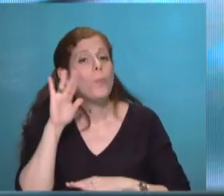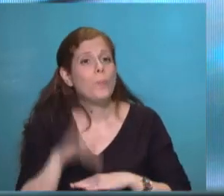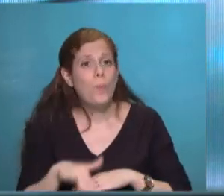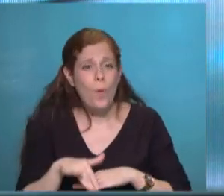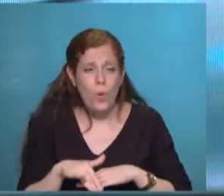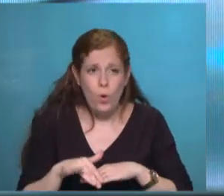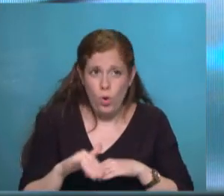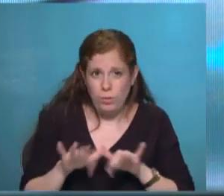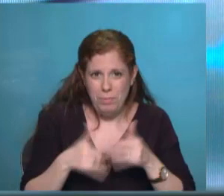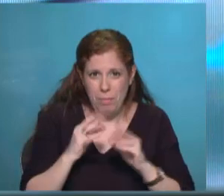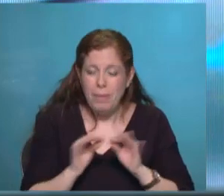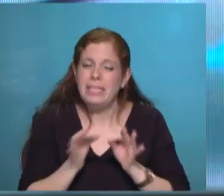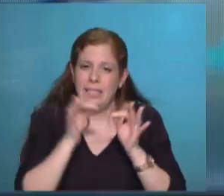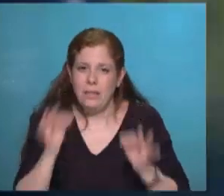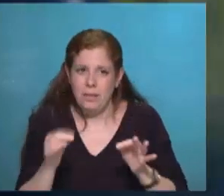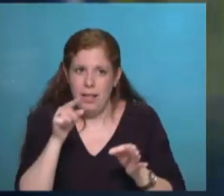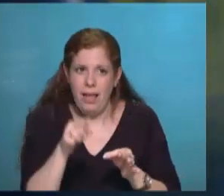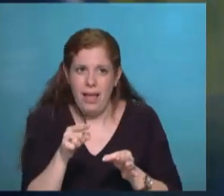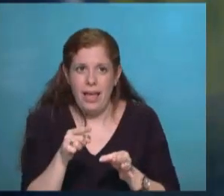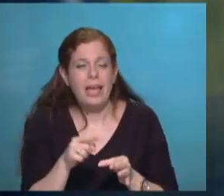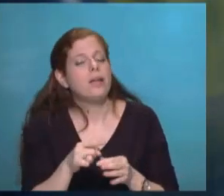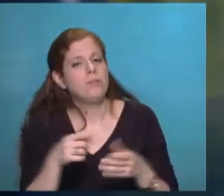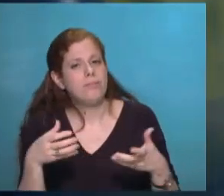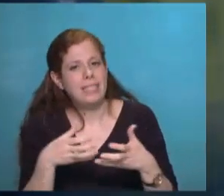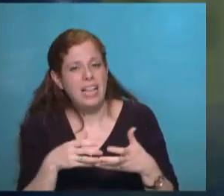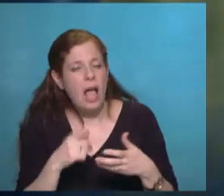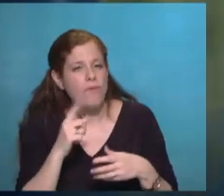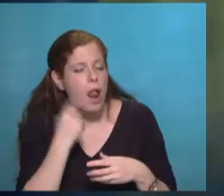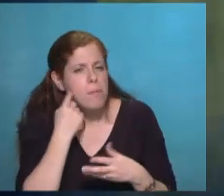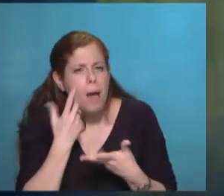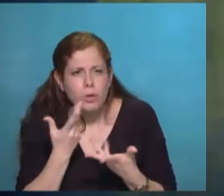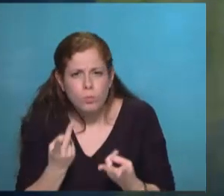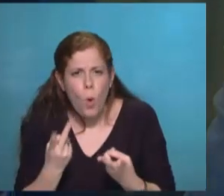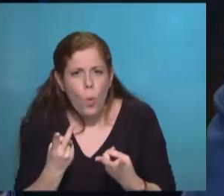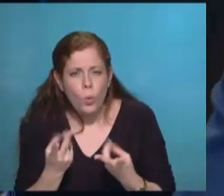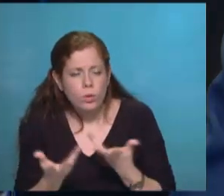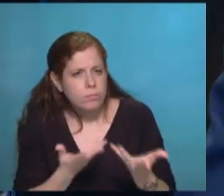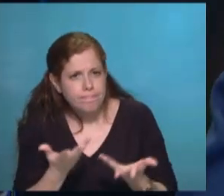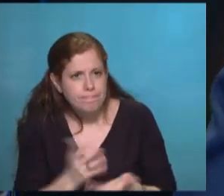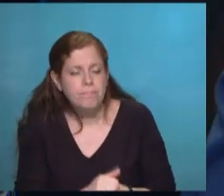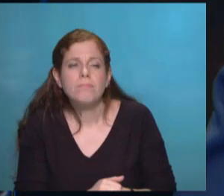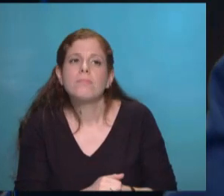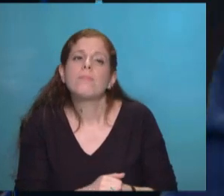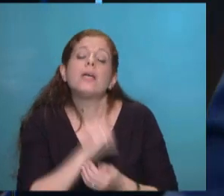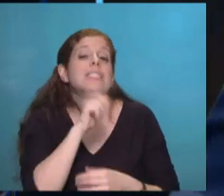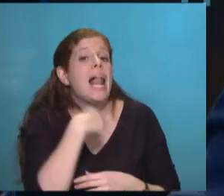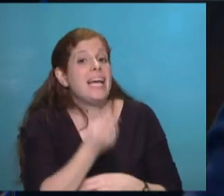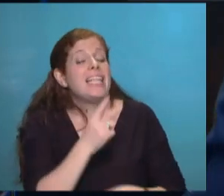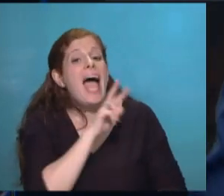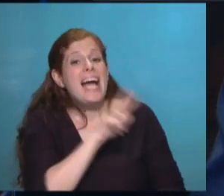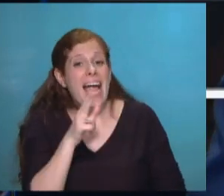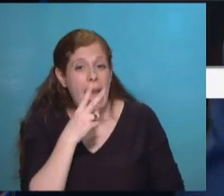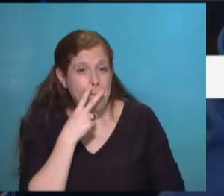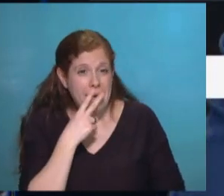אי ההפללה. רועי ינובסקי כתבנו לענייני משטרה, מה המשמעות של זה בשטח לעומת המצב היום? כן, אז צריך להגיד, קנאביס עדיין יוגדר